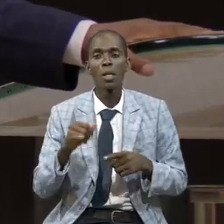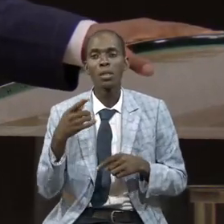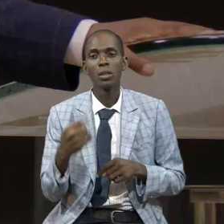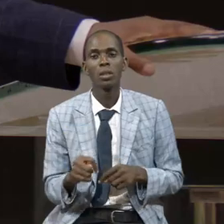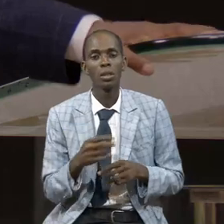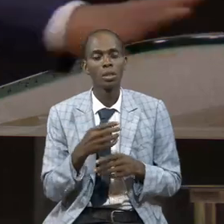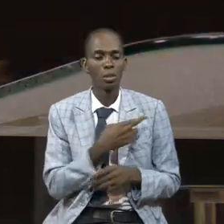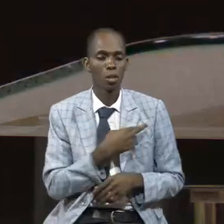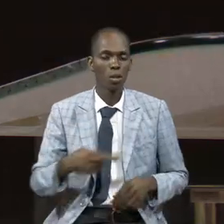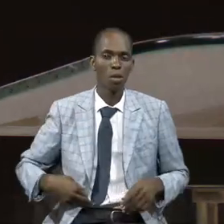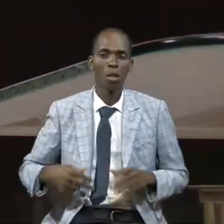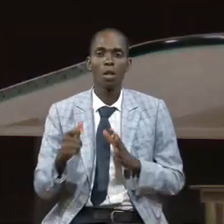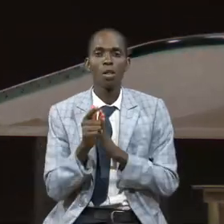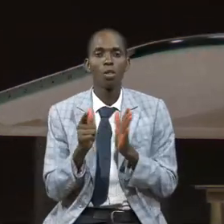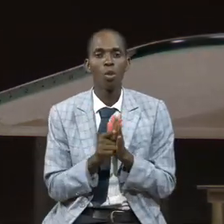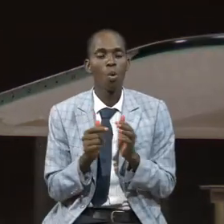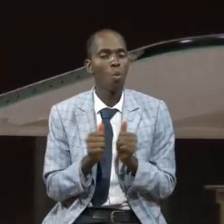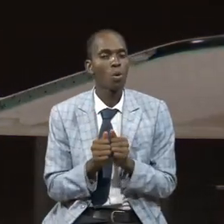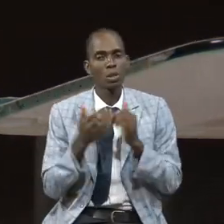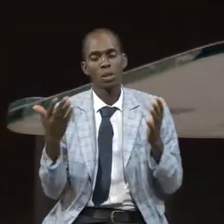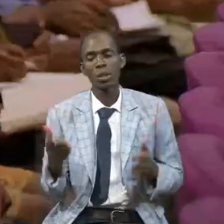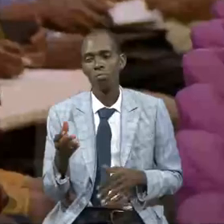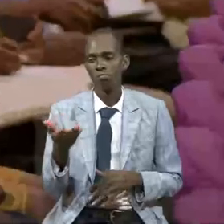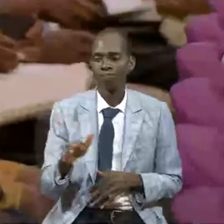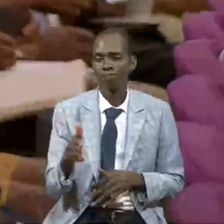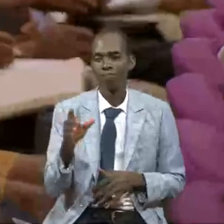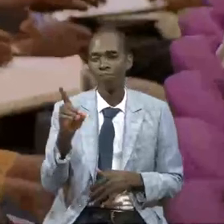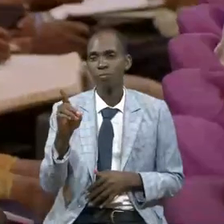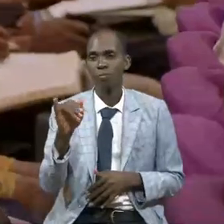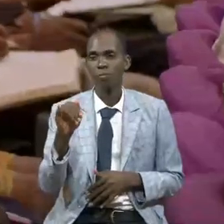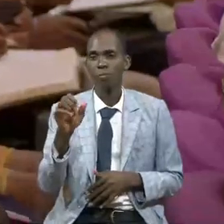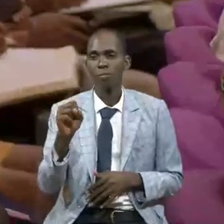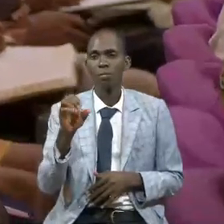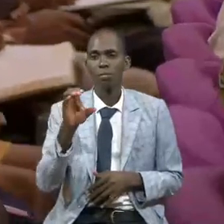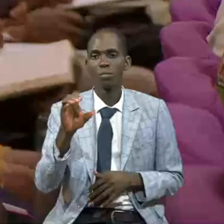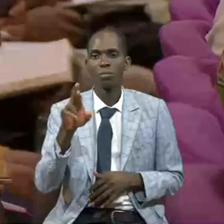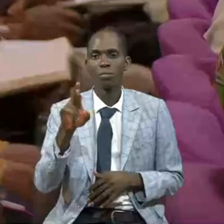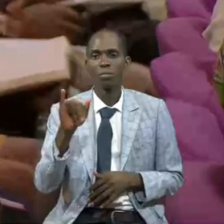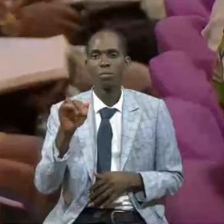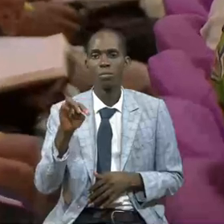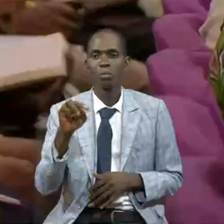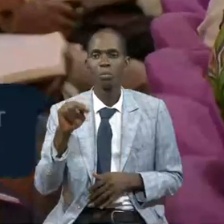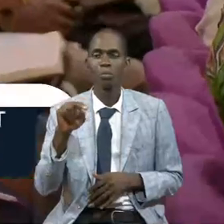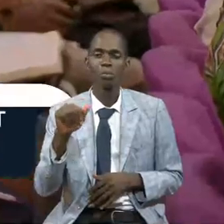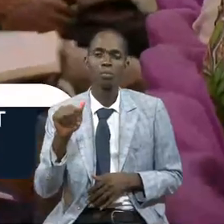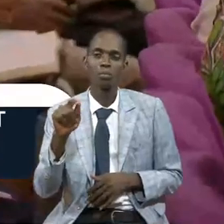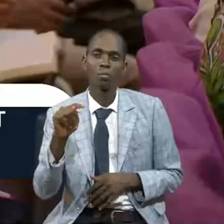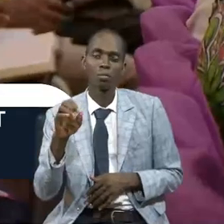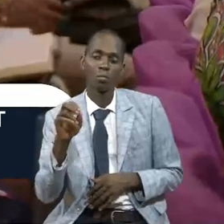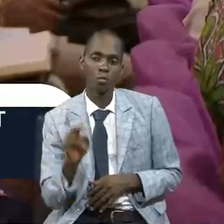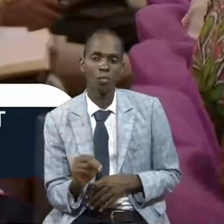royale sans discrimination. Voyons deuxième partie ici. Deuxième partie, accomplir la